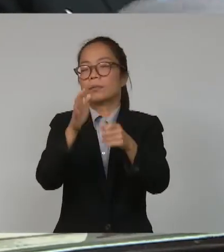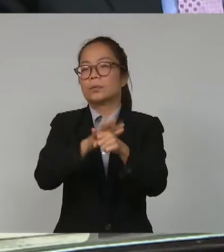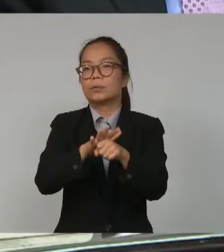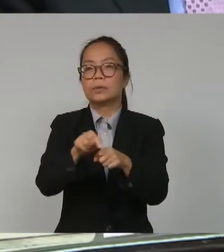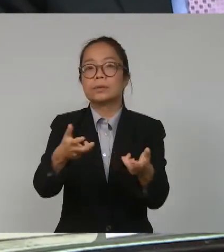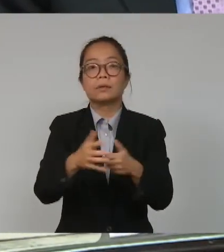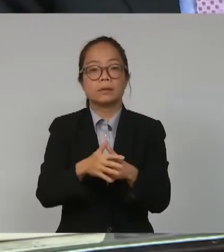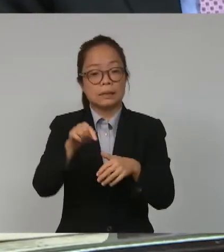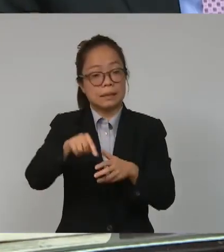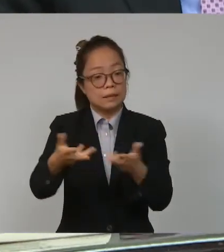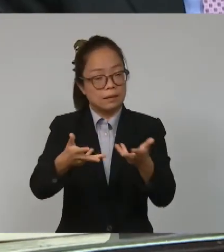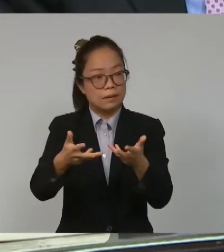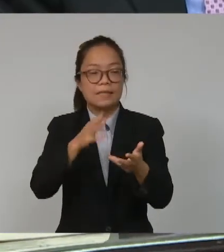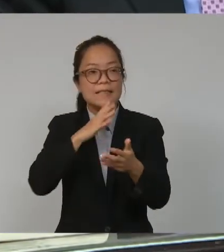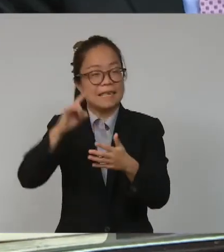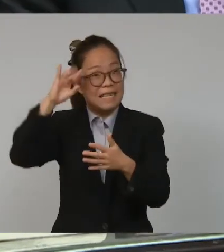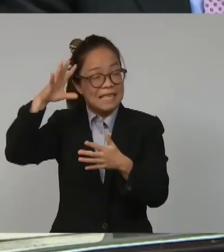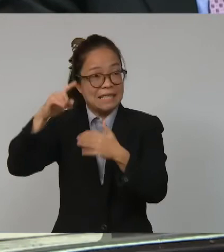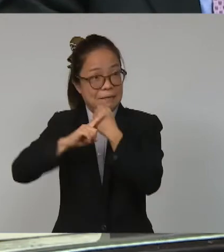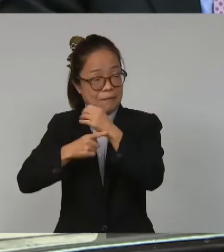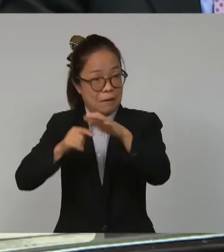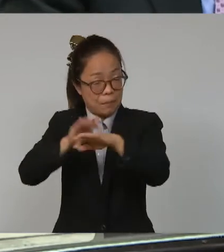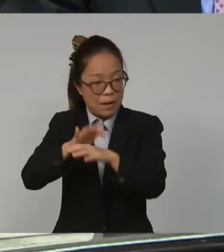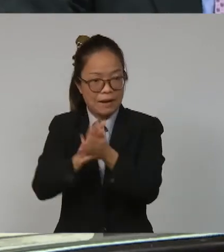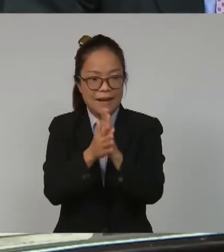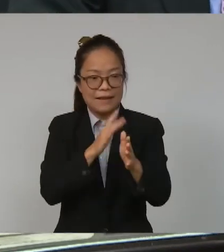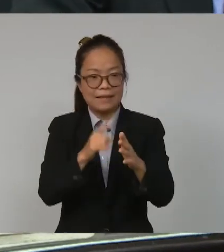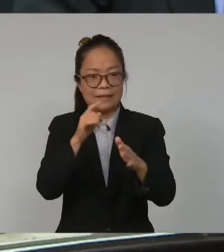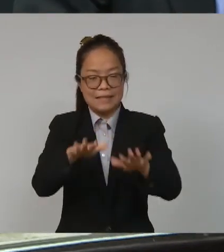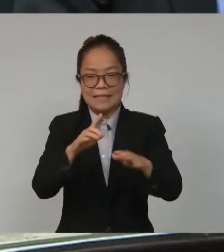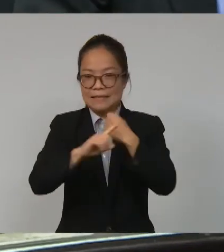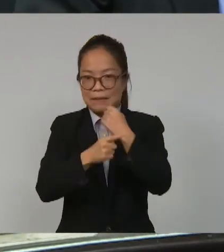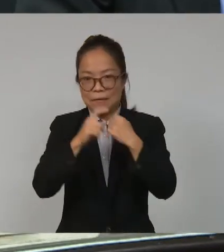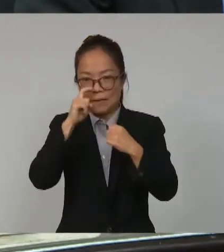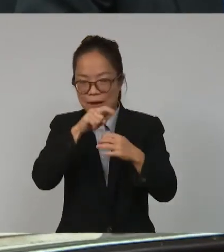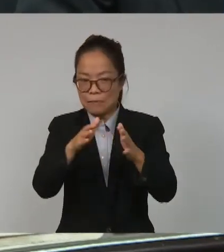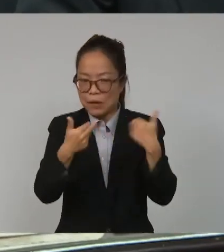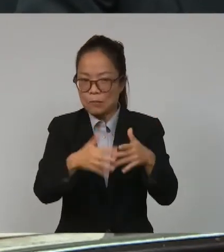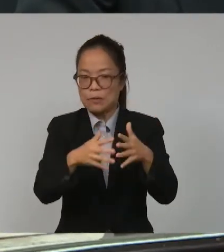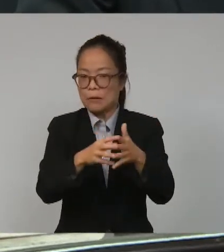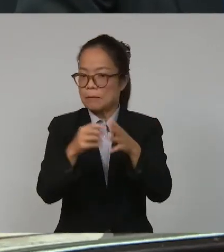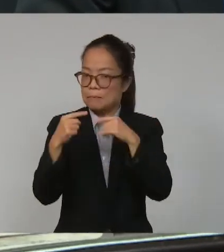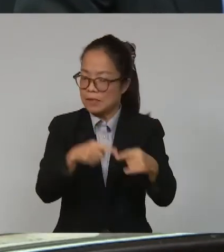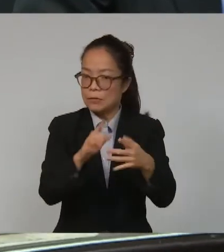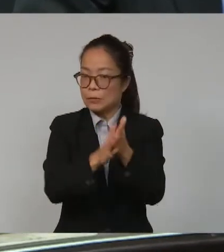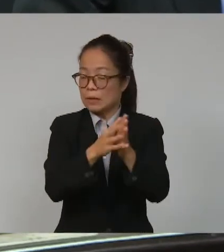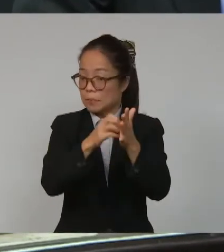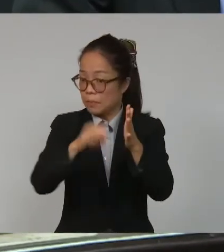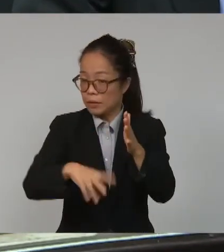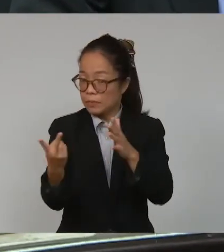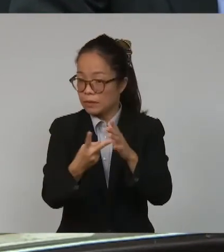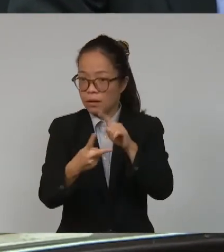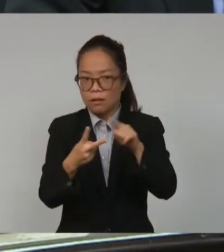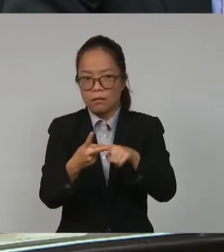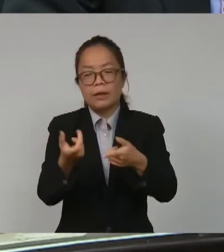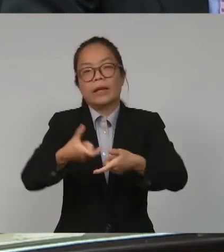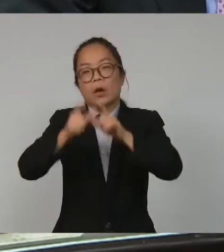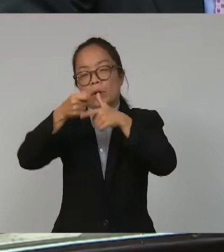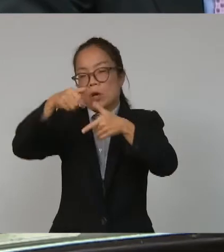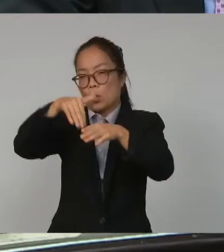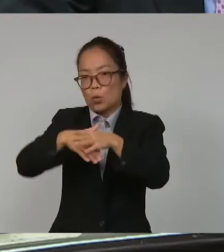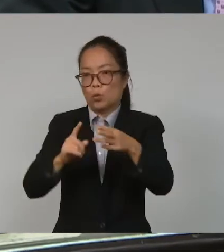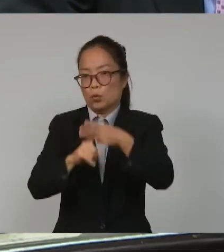这个本案到底是创制或复决啊、哦，我想我们应该回到公投案的这个主